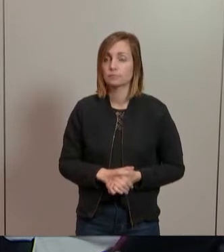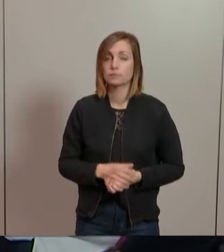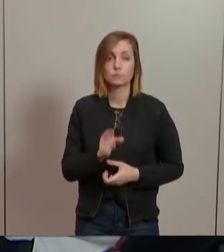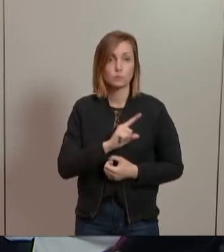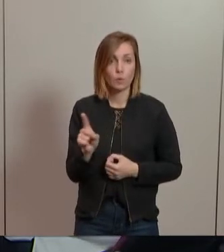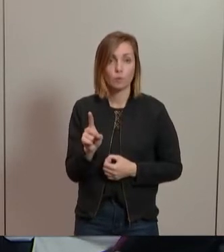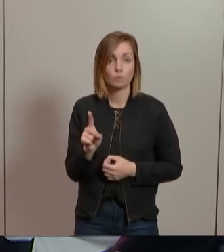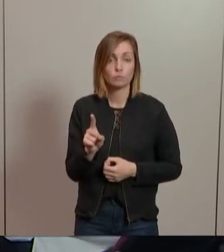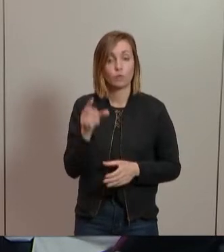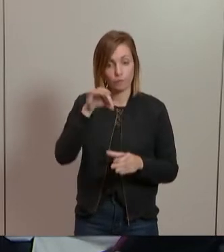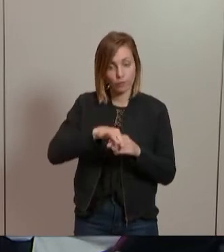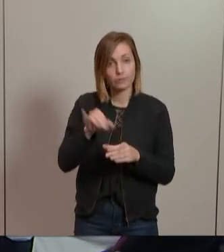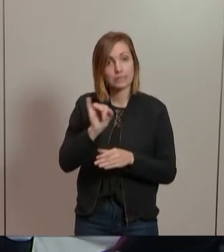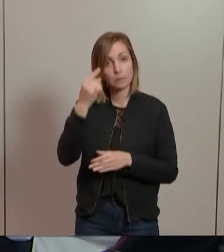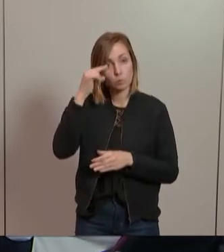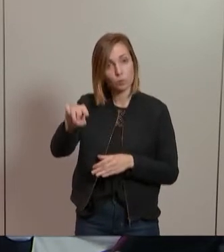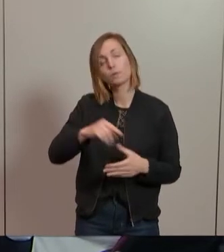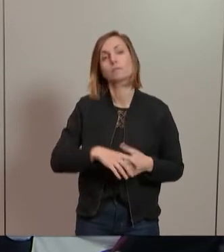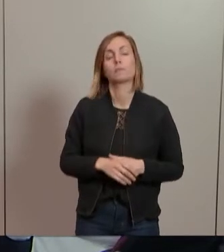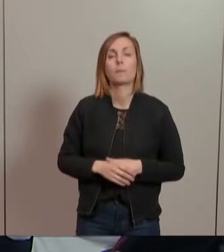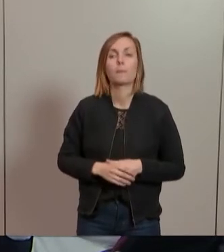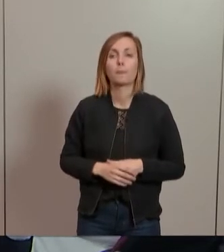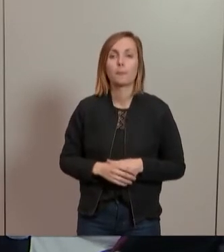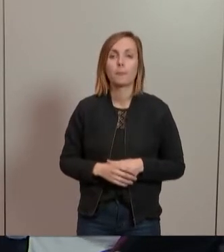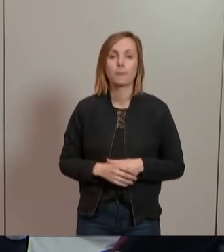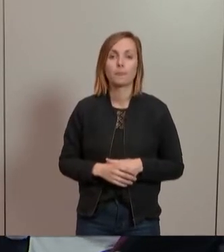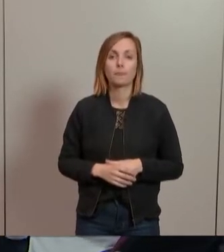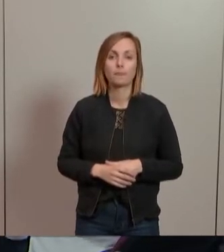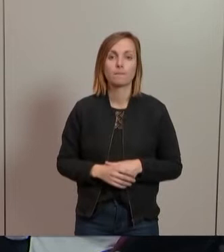Non, je la soumets donc au vote. Qui est pour ?